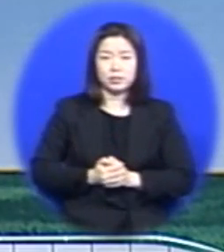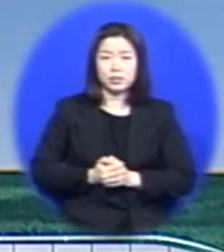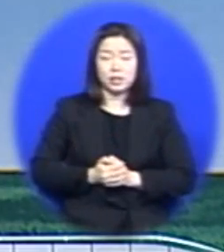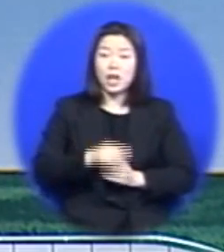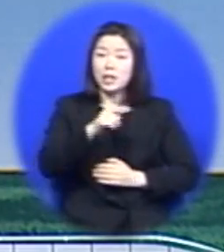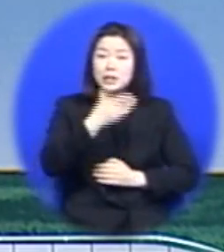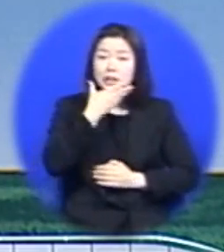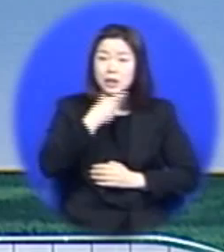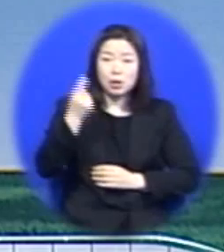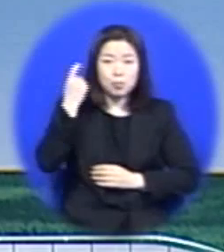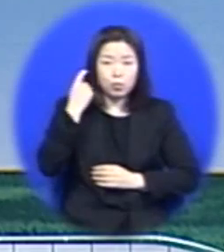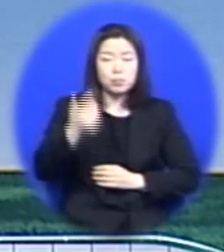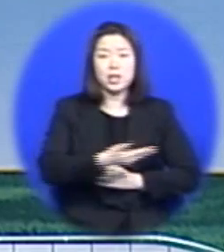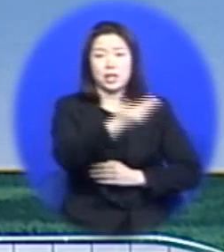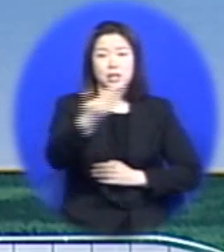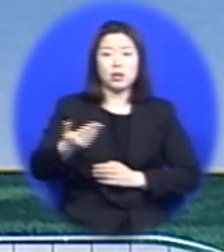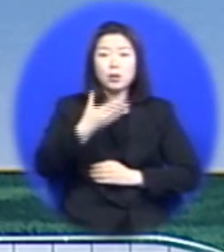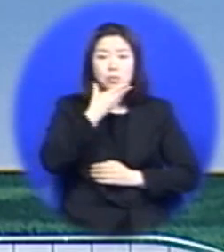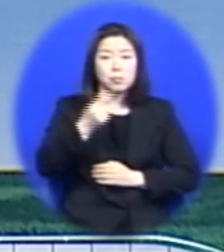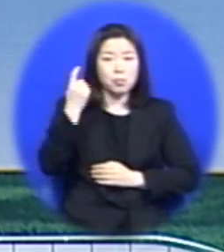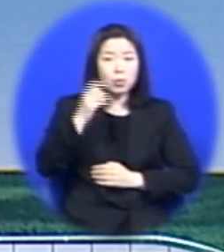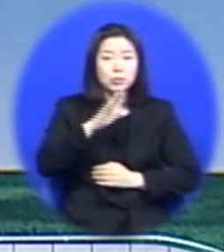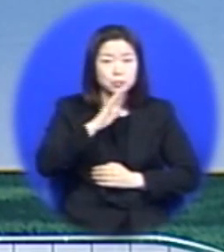그 복음이 여러분의 복음입니까?